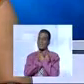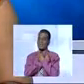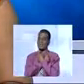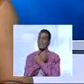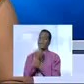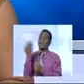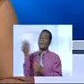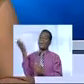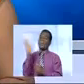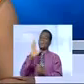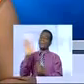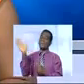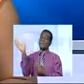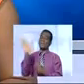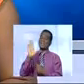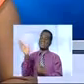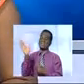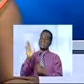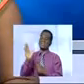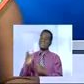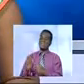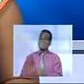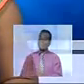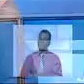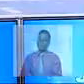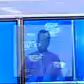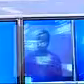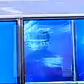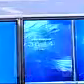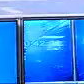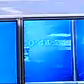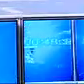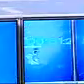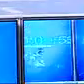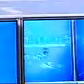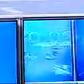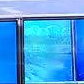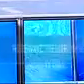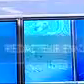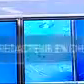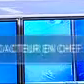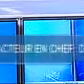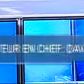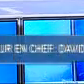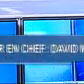bonne fête à toutes les femmes.